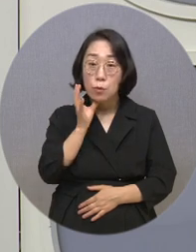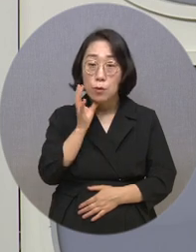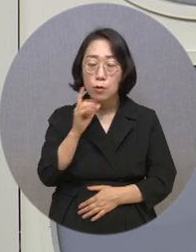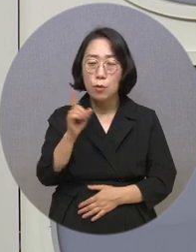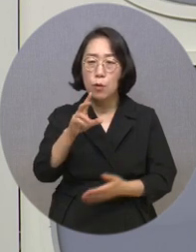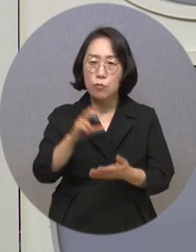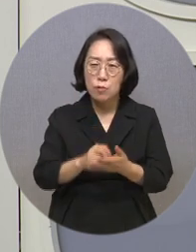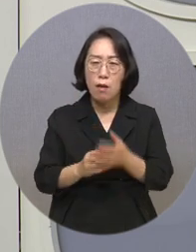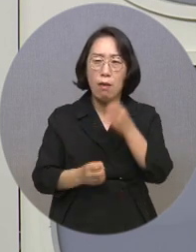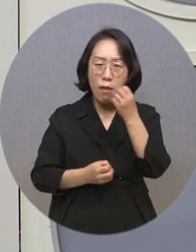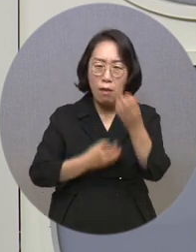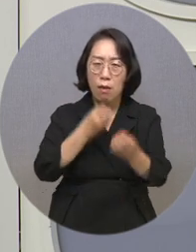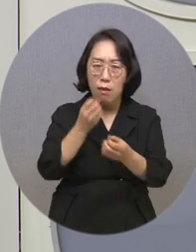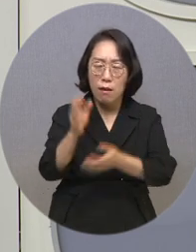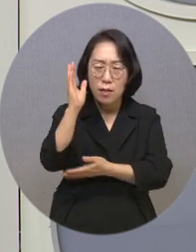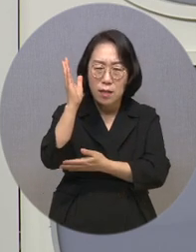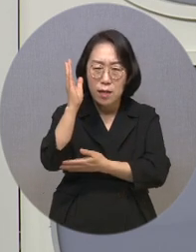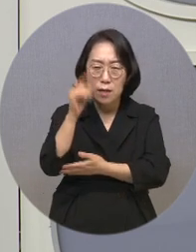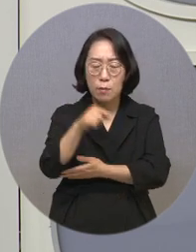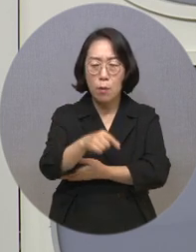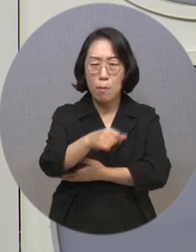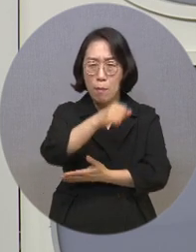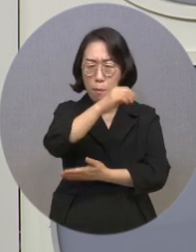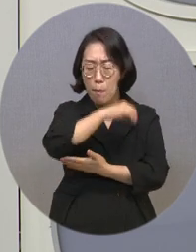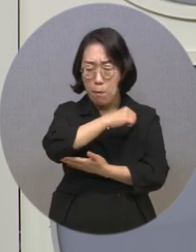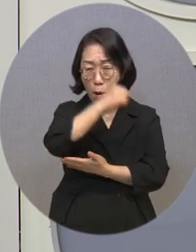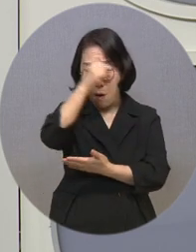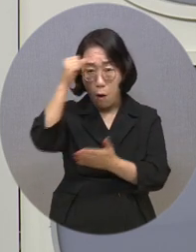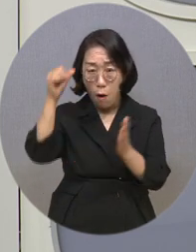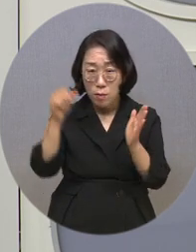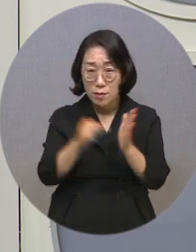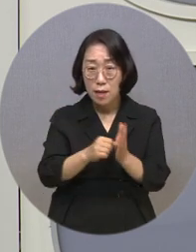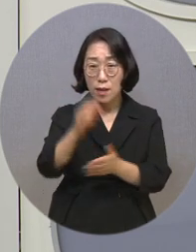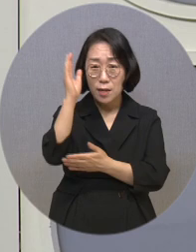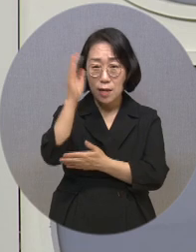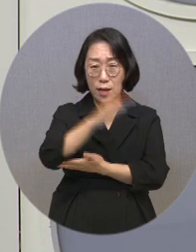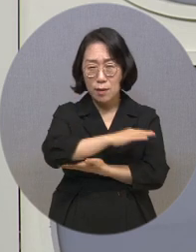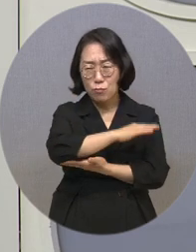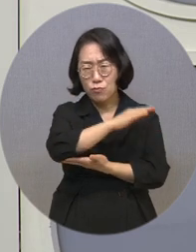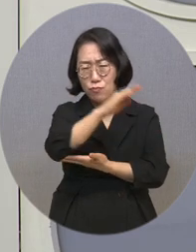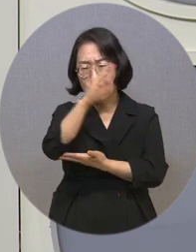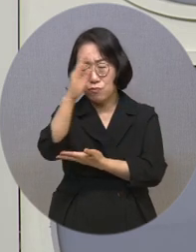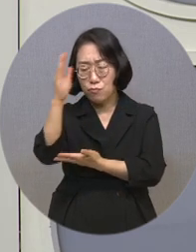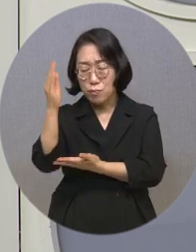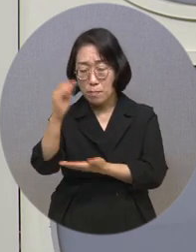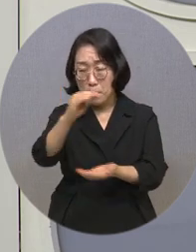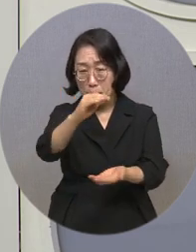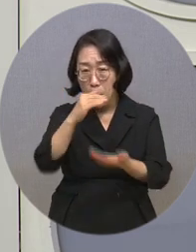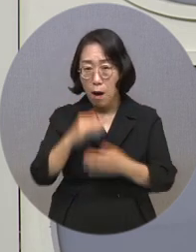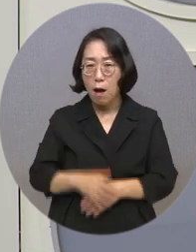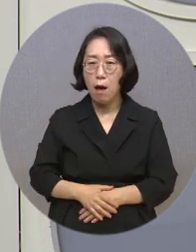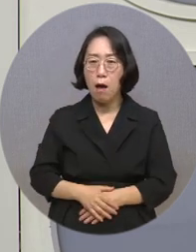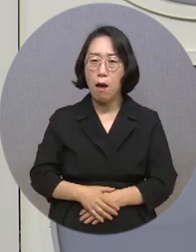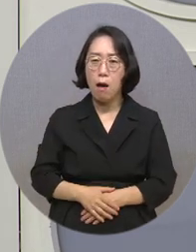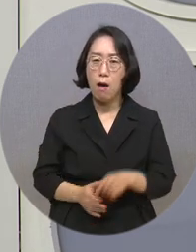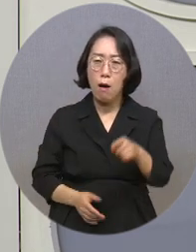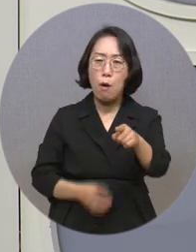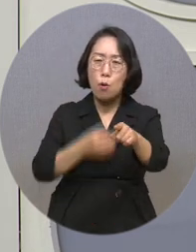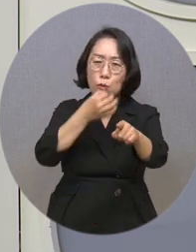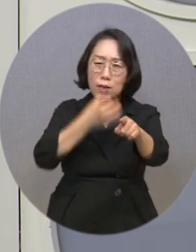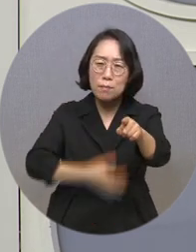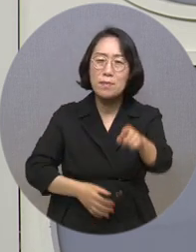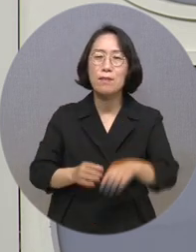듣다 보면은 그 어르신이 살아온 그 세월이 너무 힘들게 살아왔잖아요. 다 옛날 어르신들이라.